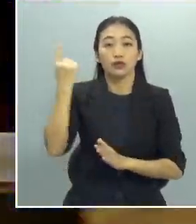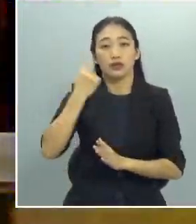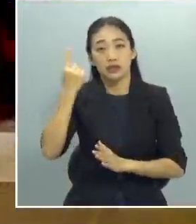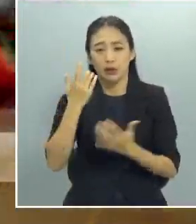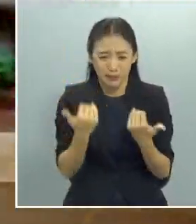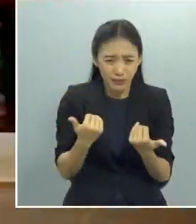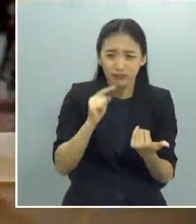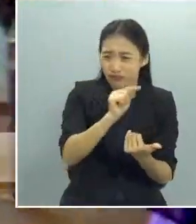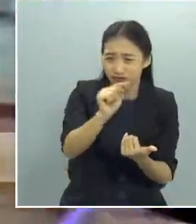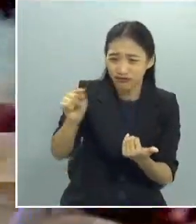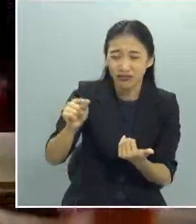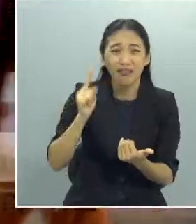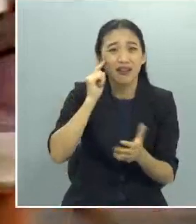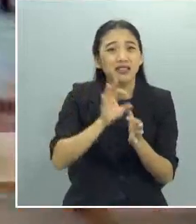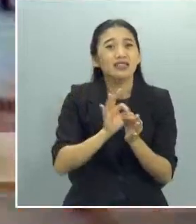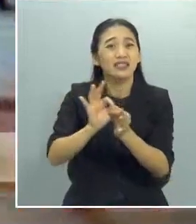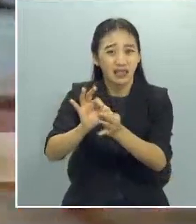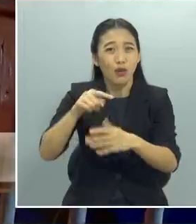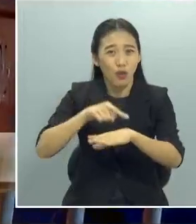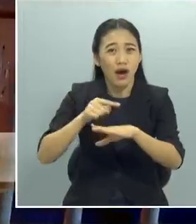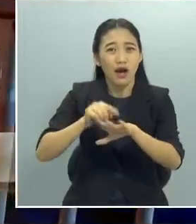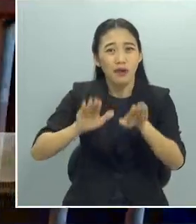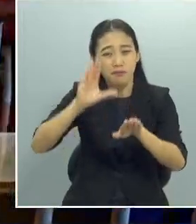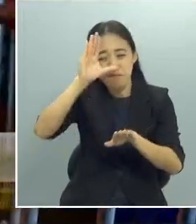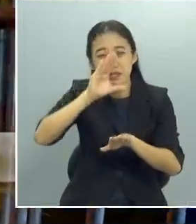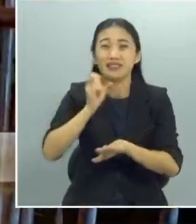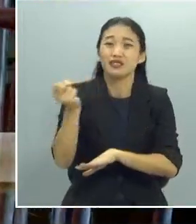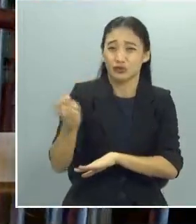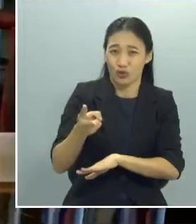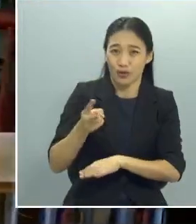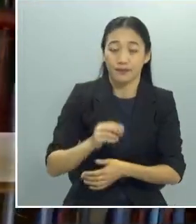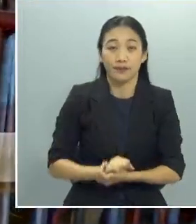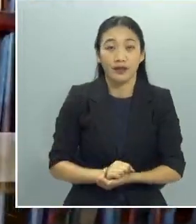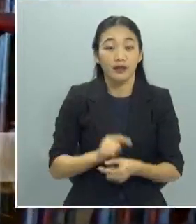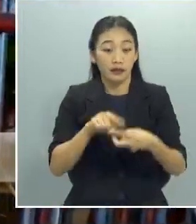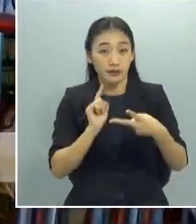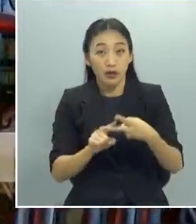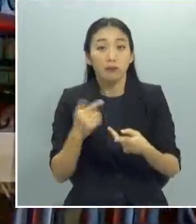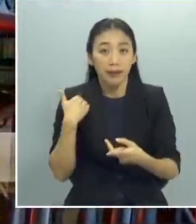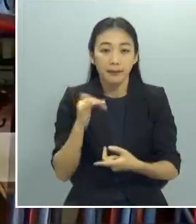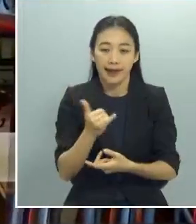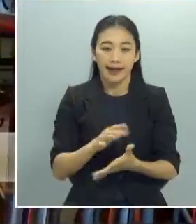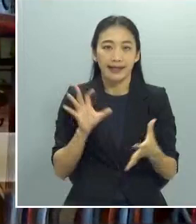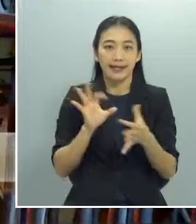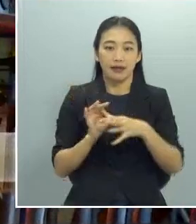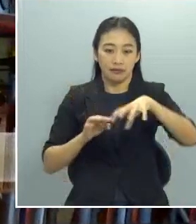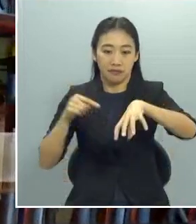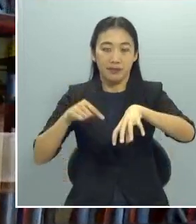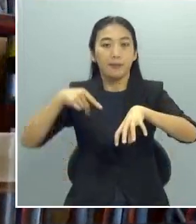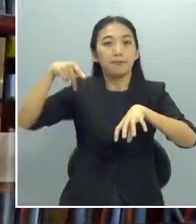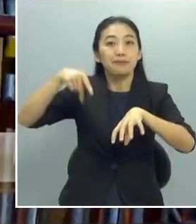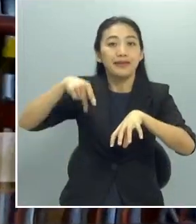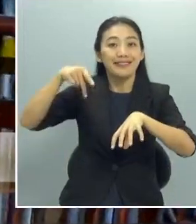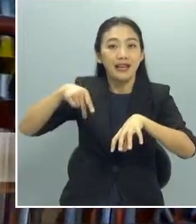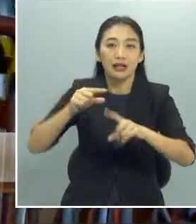ปัจจุบันโดยเฉพาะข้อเสนอพื้นที่พิเศษเพื่อการท่องเที่ยวยามค่ำคืนนี่